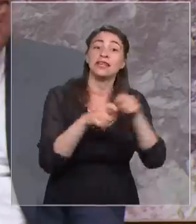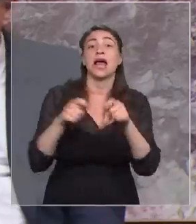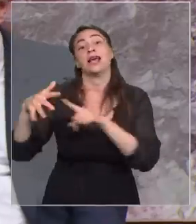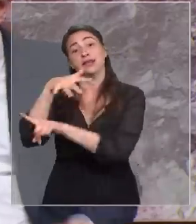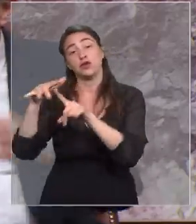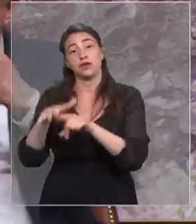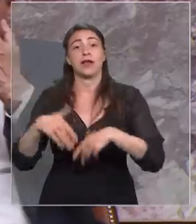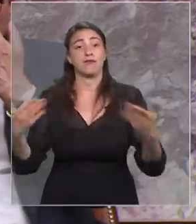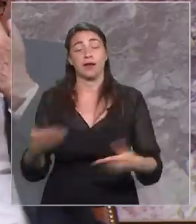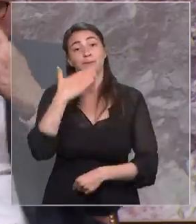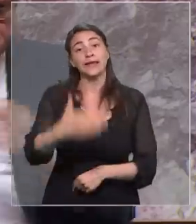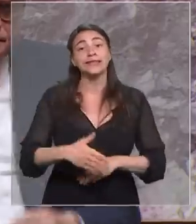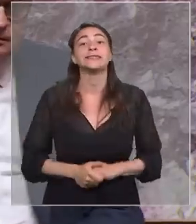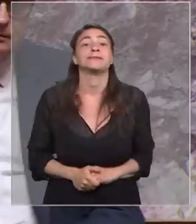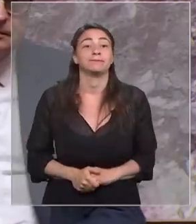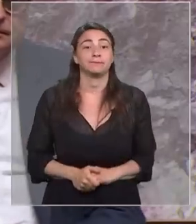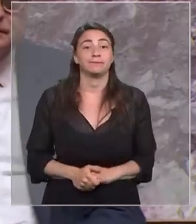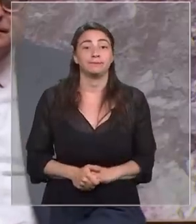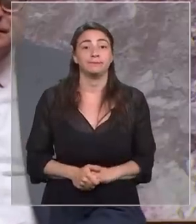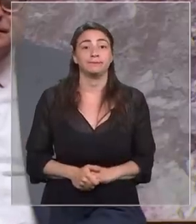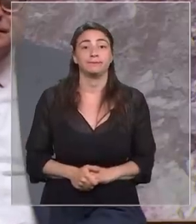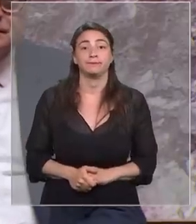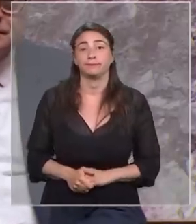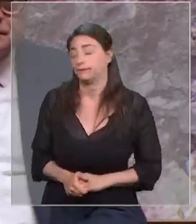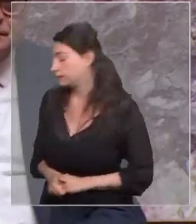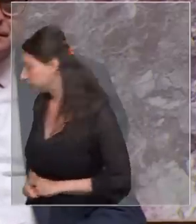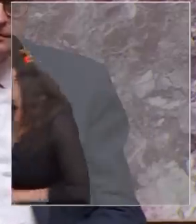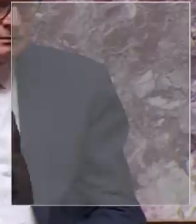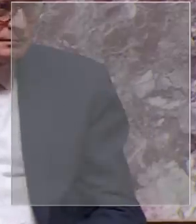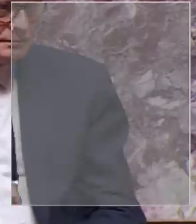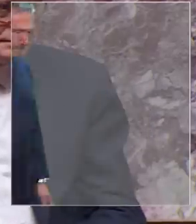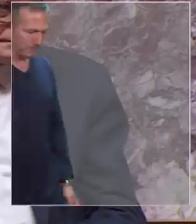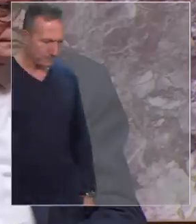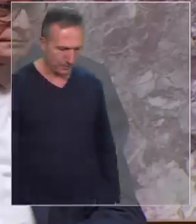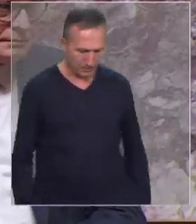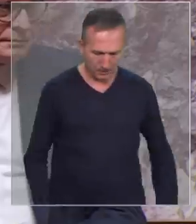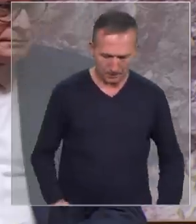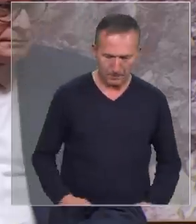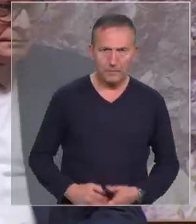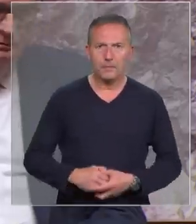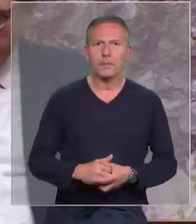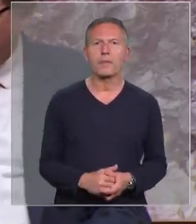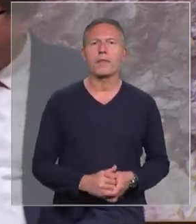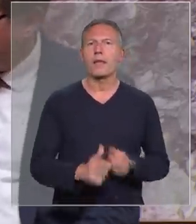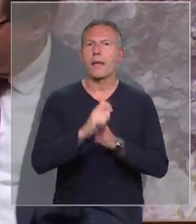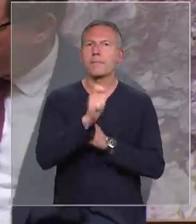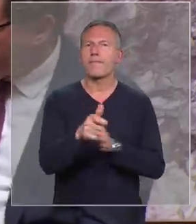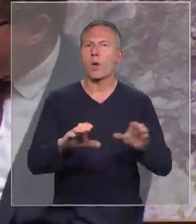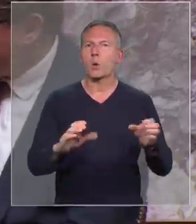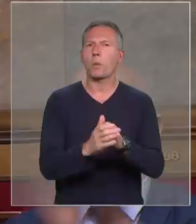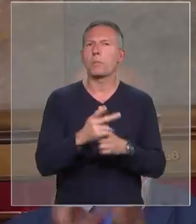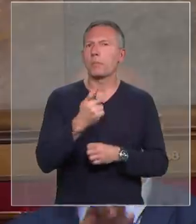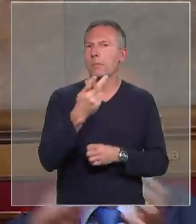Je vous remercie, Madame la Première Ministre. La parole est à Monsieur Inaki Echaniz pour le groupe